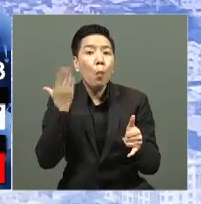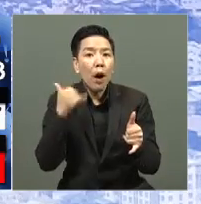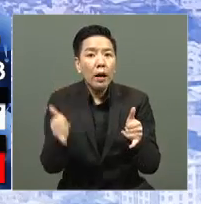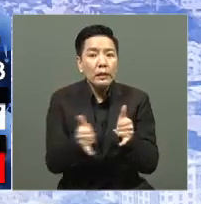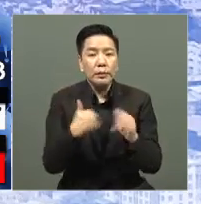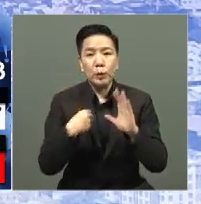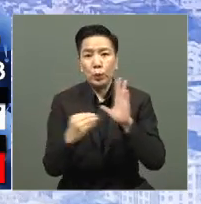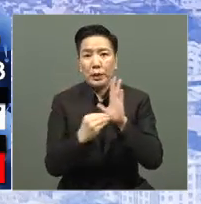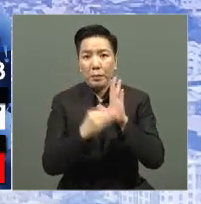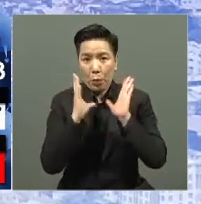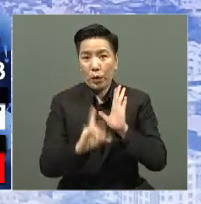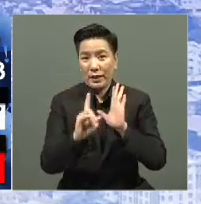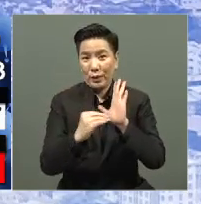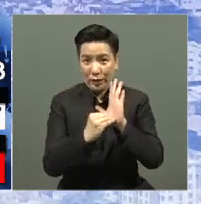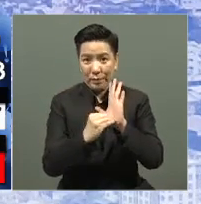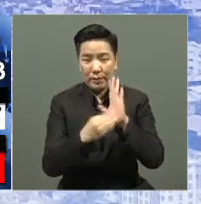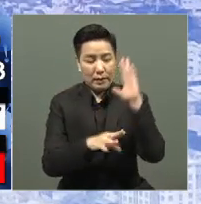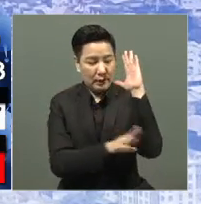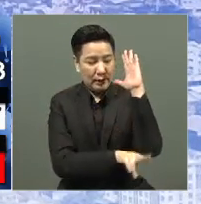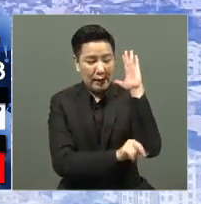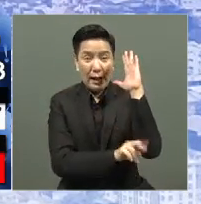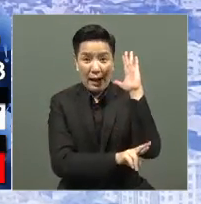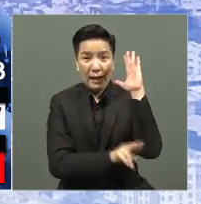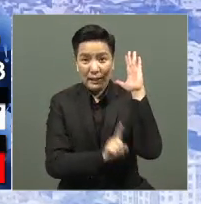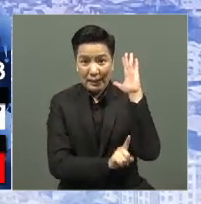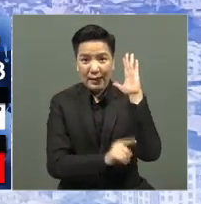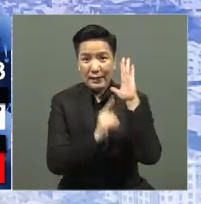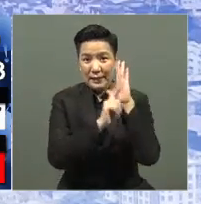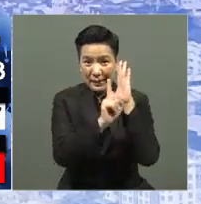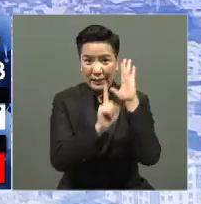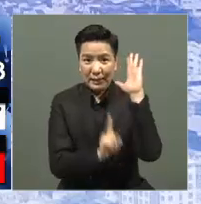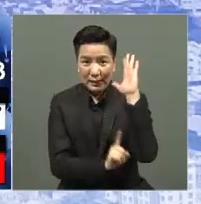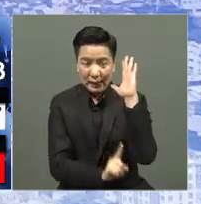คือสัมผัสผู้ใกล้ชิดในผู้ป่วยรายก่อนหน้าซึ่งเมื่อวานนี้ก็รายงานไปว่ามีกทม1รายแล้วก็มีนราธิวาส 1ไรซึ่งอะไรต่างๆเหล่านี้ก็ต้องมีการสอบสวนอยู่นะครับซึ่งโอเค